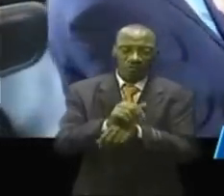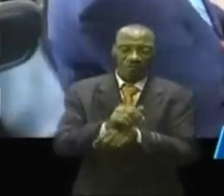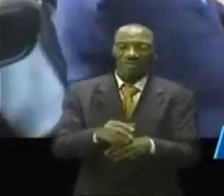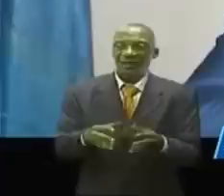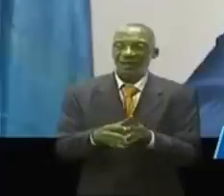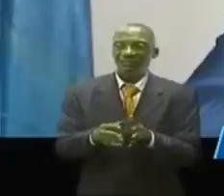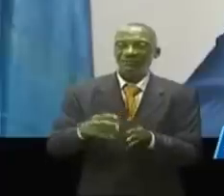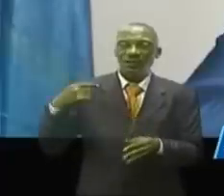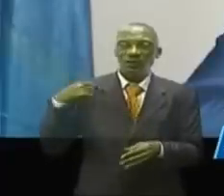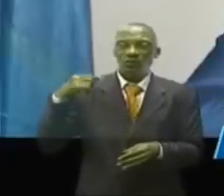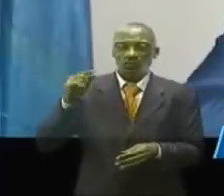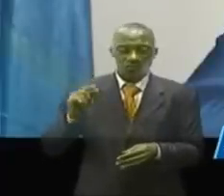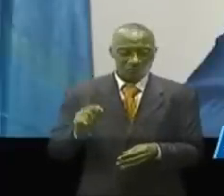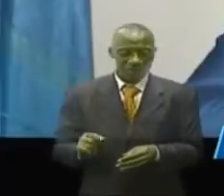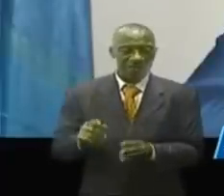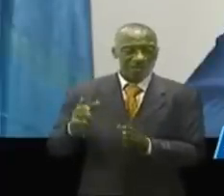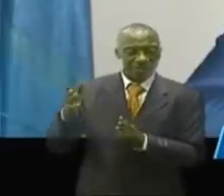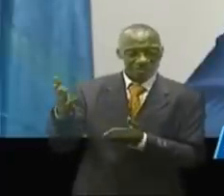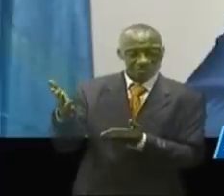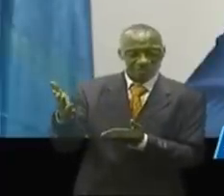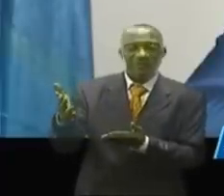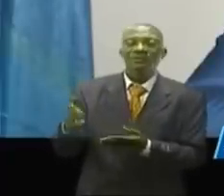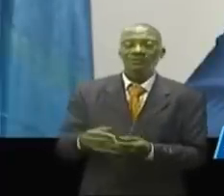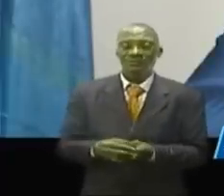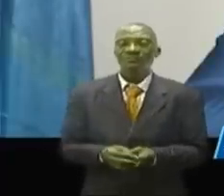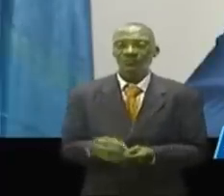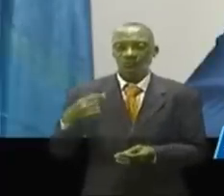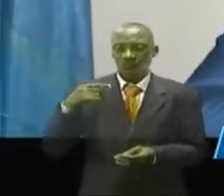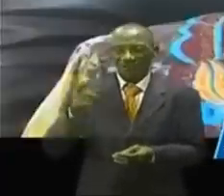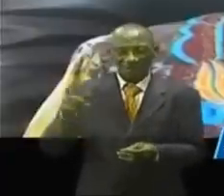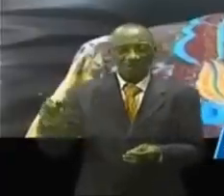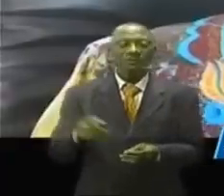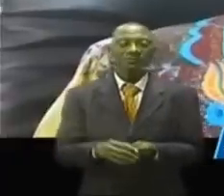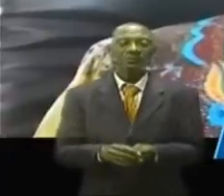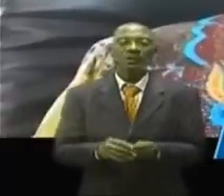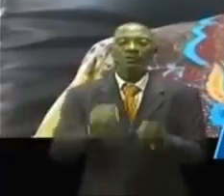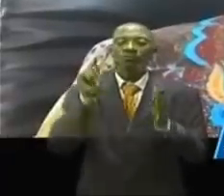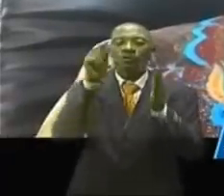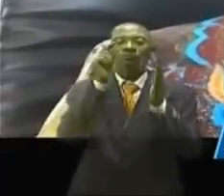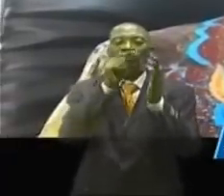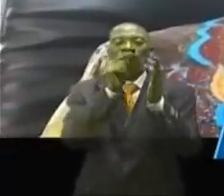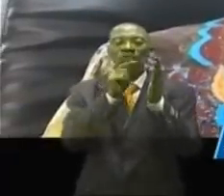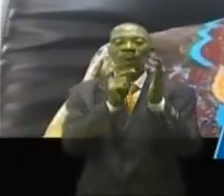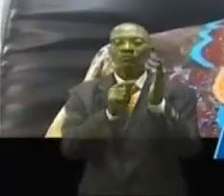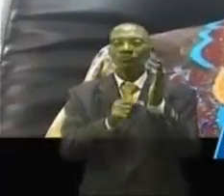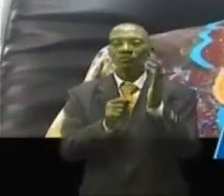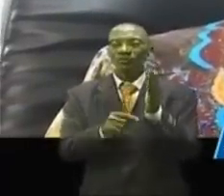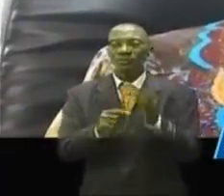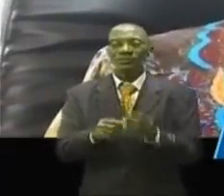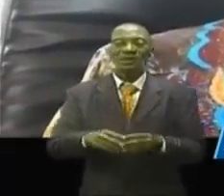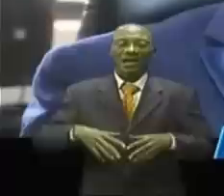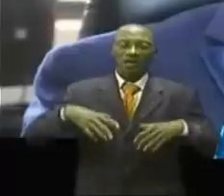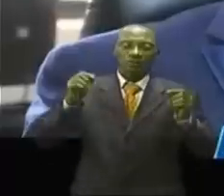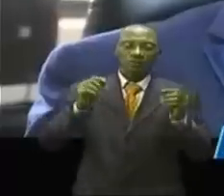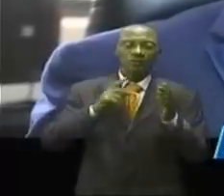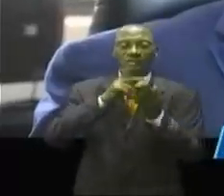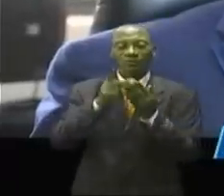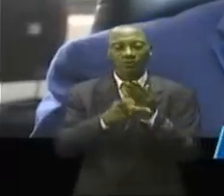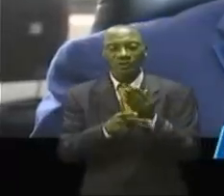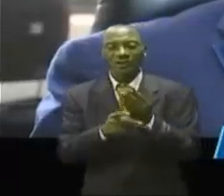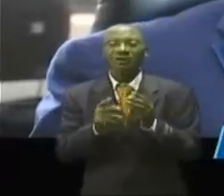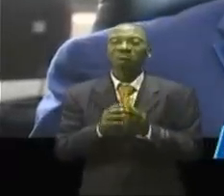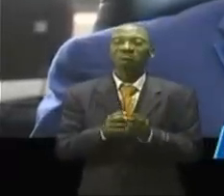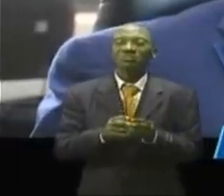du gouverneur honorable Christophe Basséaninanga, au nombre de points abordés, l'examen et l'adoption du projet d'arrêté portant fixation des